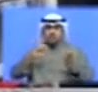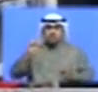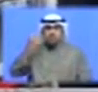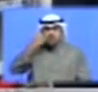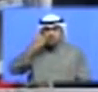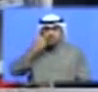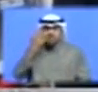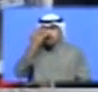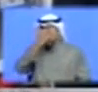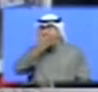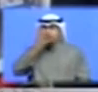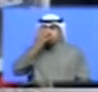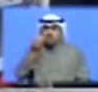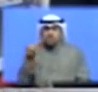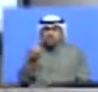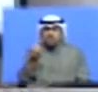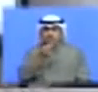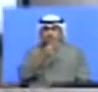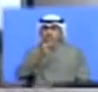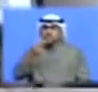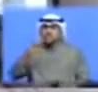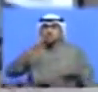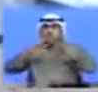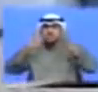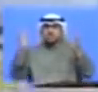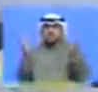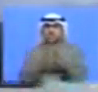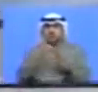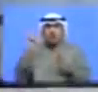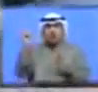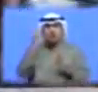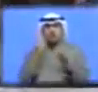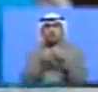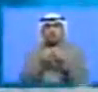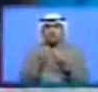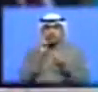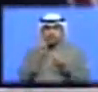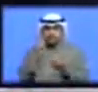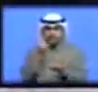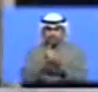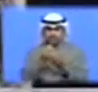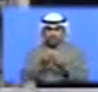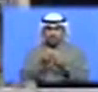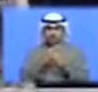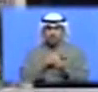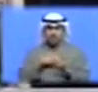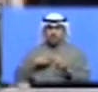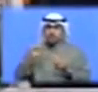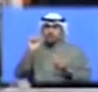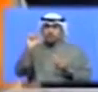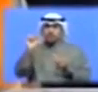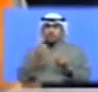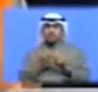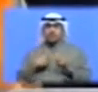المحلية الإقليمية والدولية. هذا ما أكدته وزيرة الشؤون الاجتماعية والعمل ووزيرة الدولة لشؤون التخطيط والتنمية